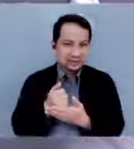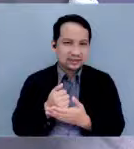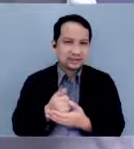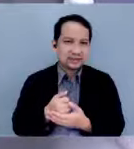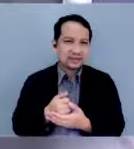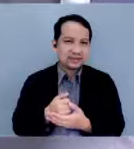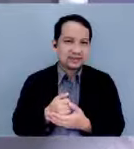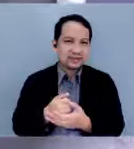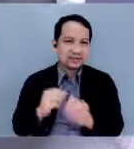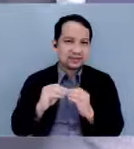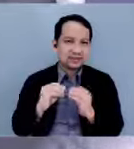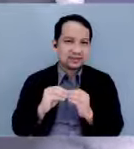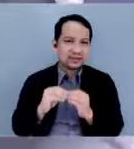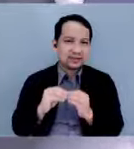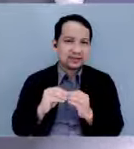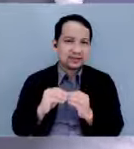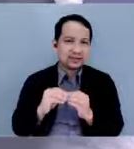ano po siya,